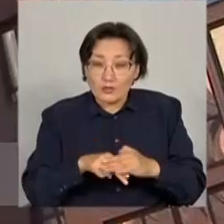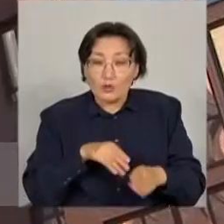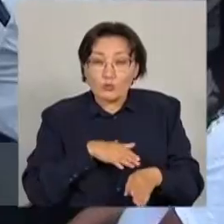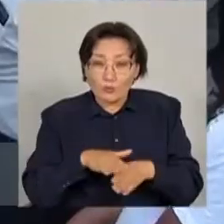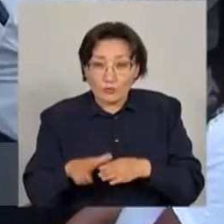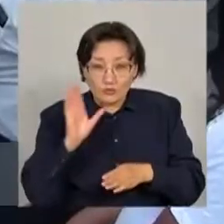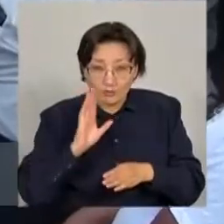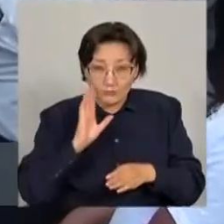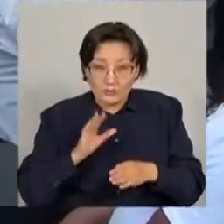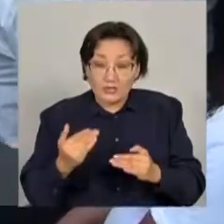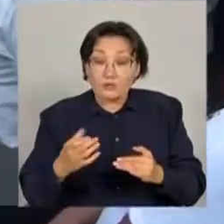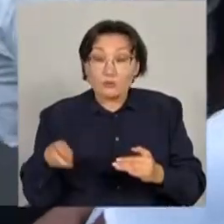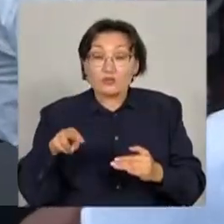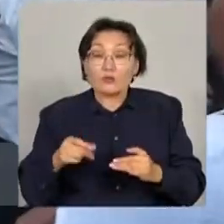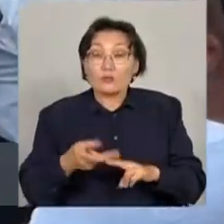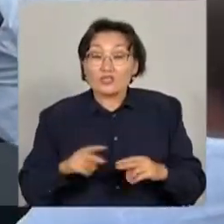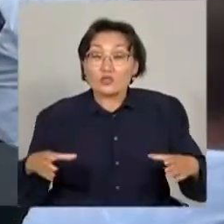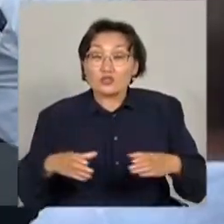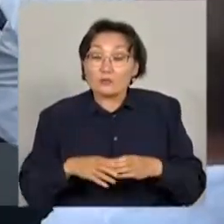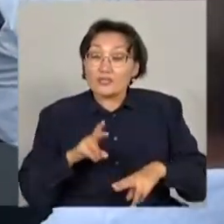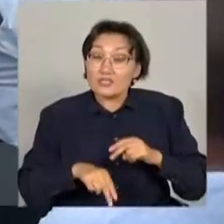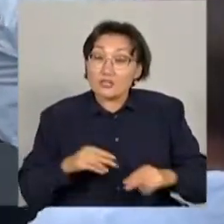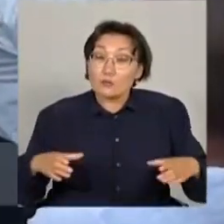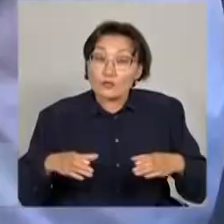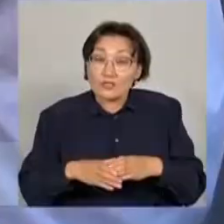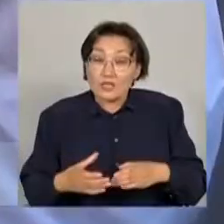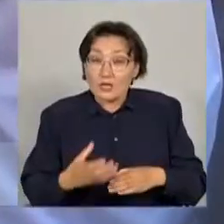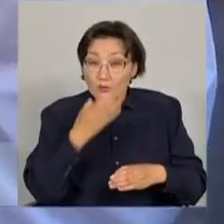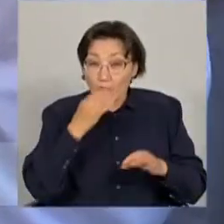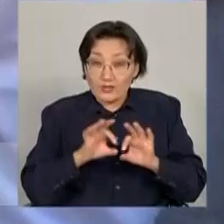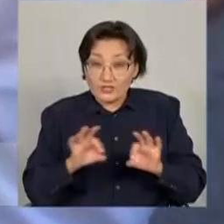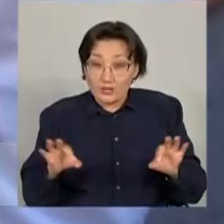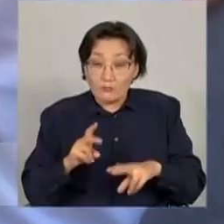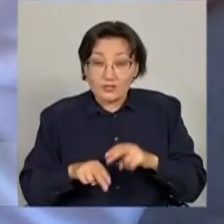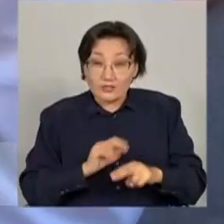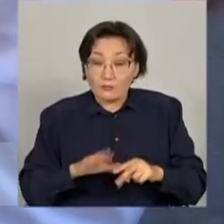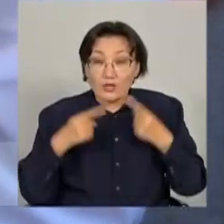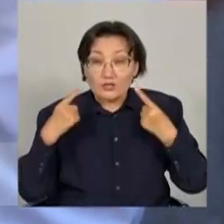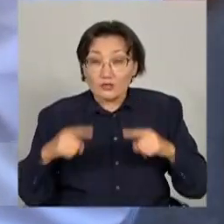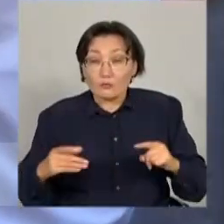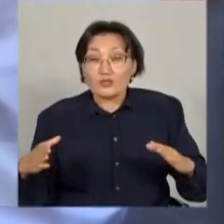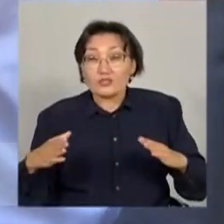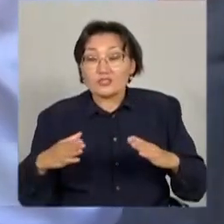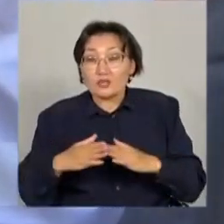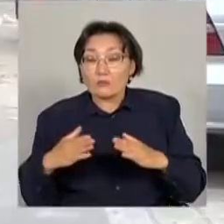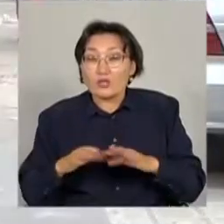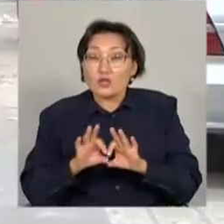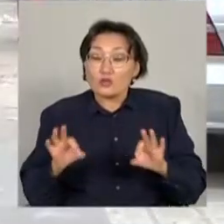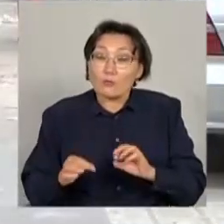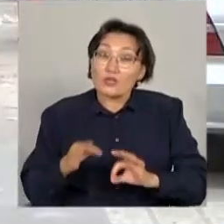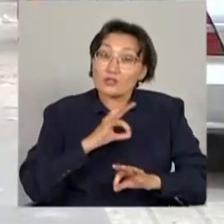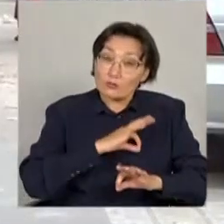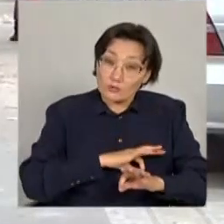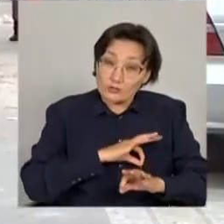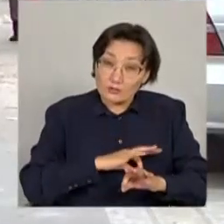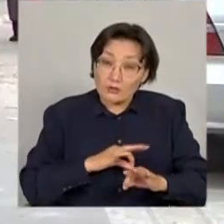дейді тұрғындар. Оның үстіне бұл кешенге құрылыс компаниясы жылу желілерін тартпай басқа тұрғын үйдің желісін қолданыпты. Сонымен